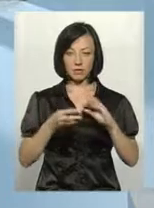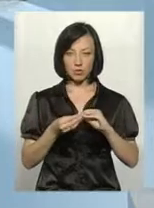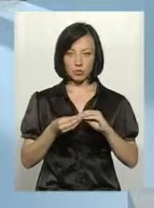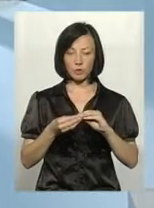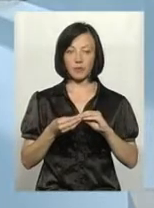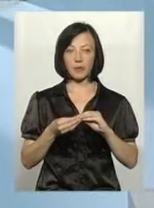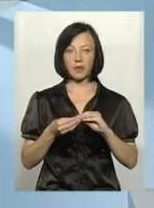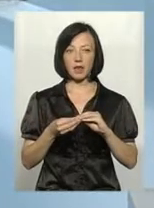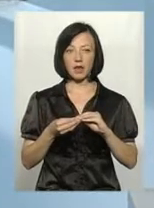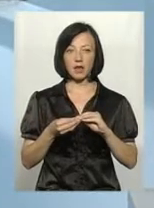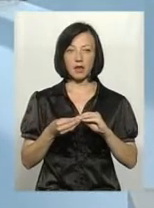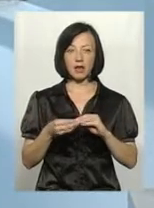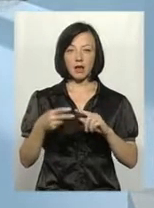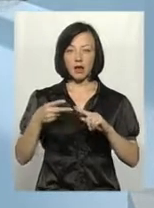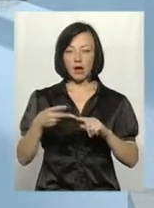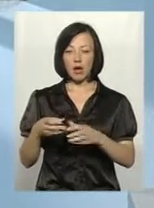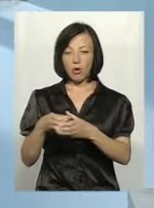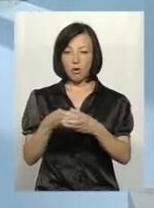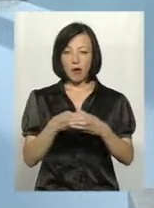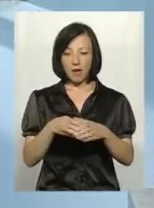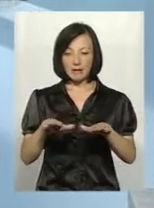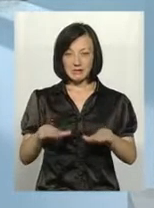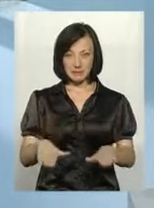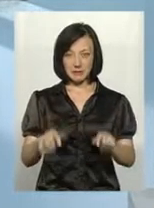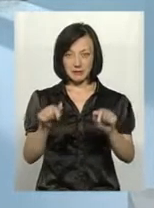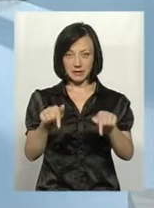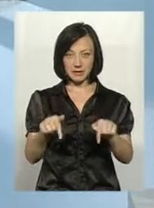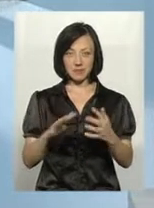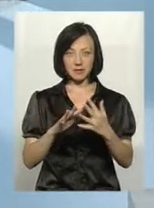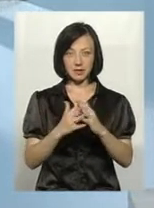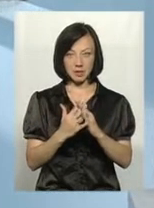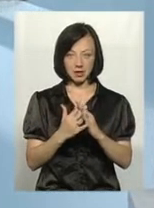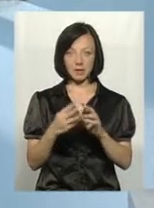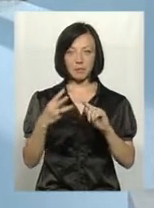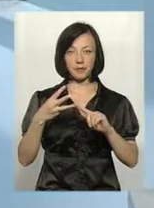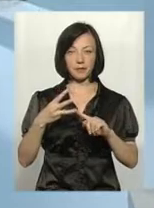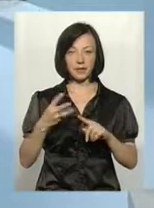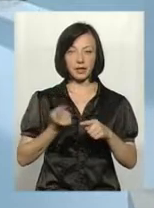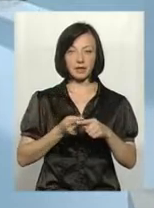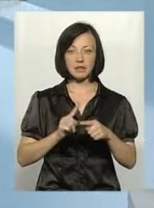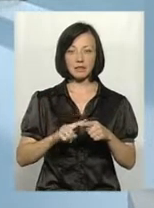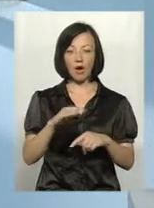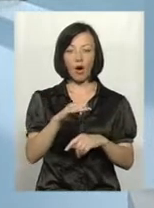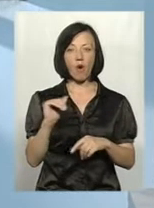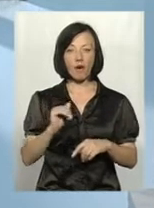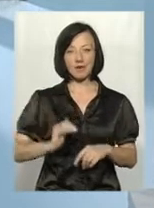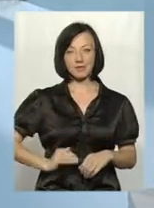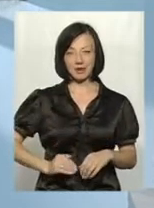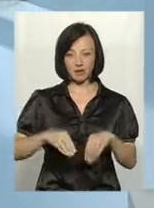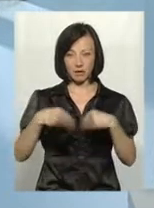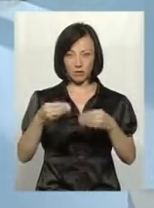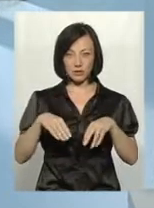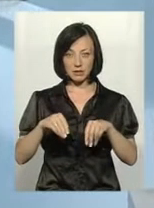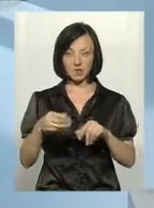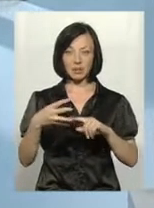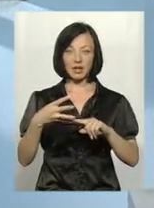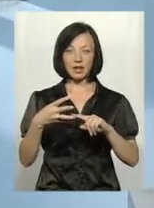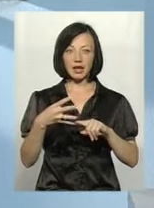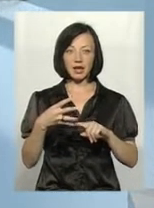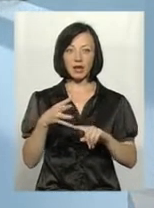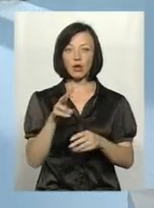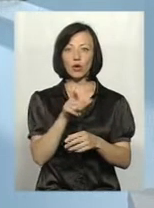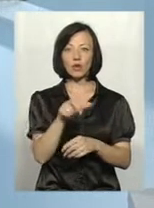суб'єкт міжнародний, це громада, та, яка живе в даному конкретному селі, це орендодавці, які надають землю, ну і це орендарі,